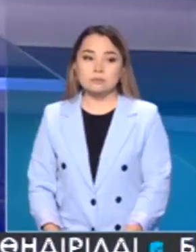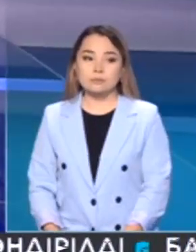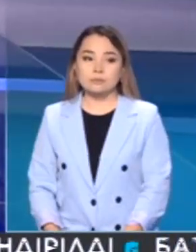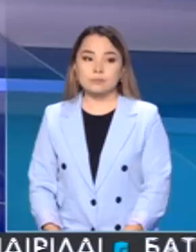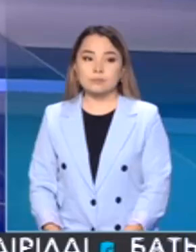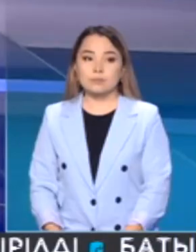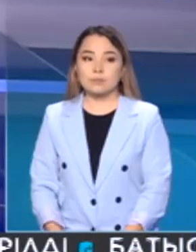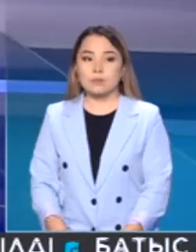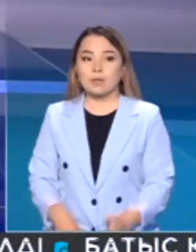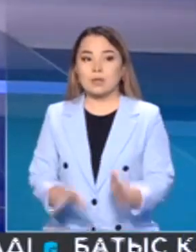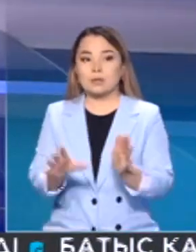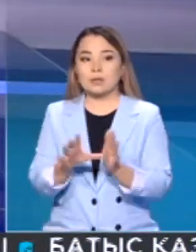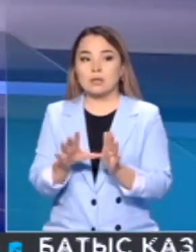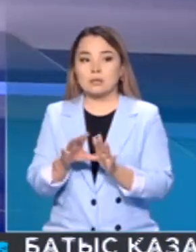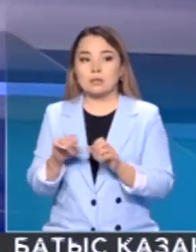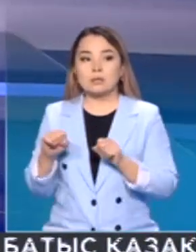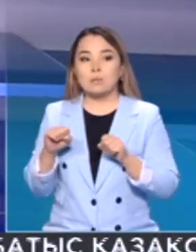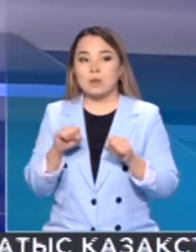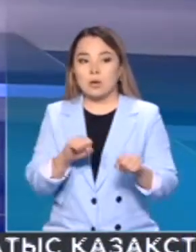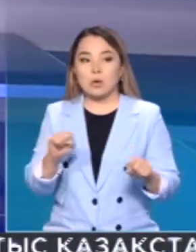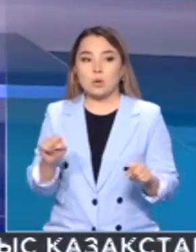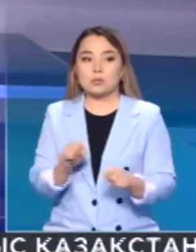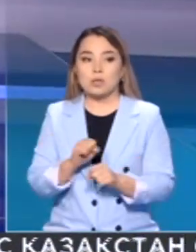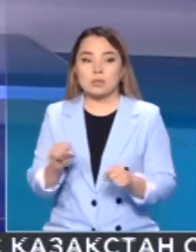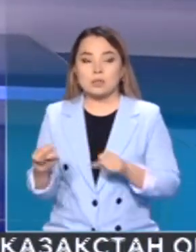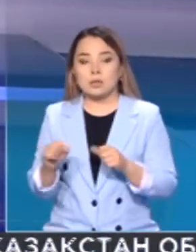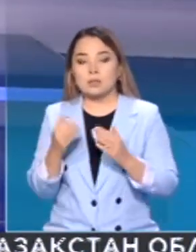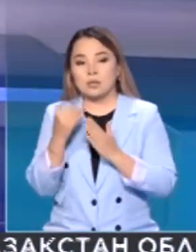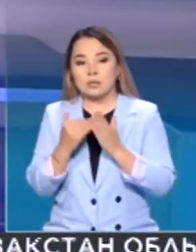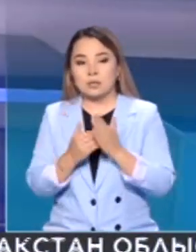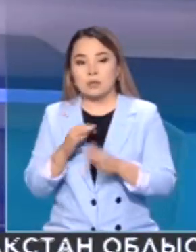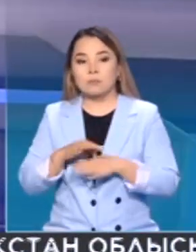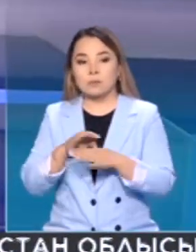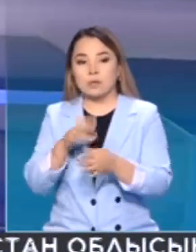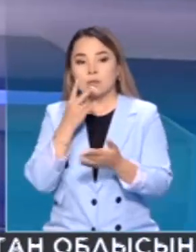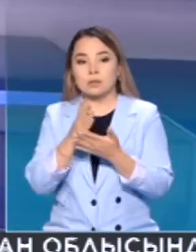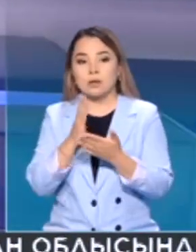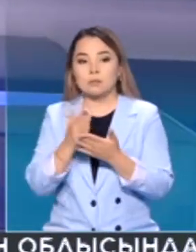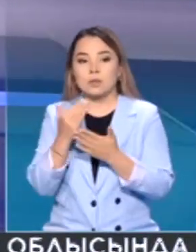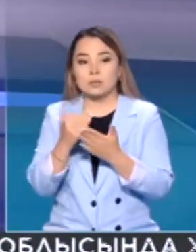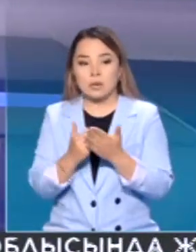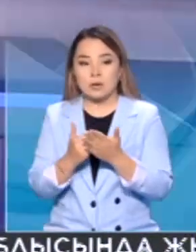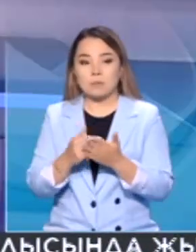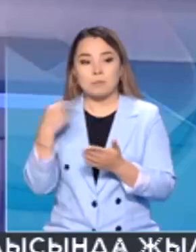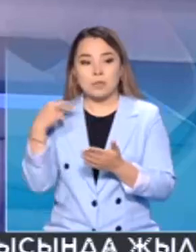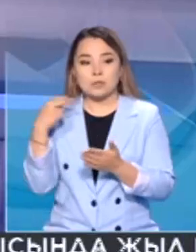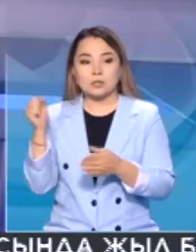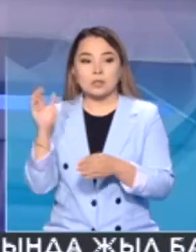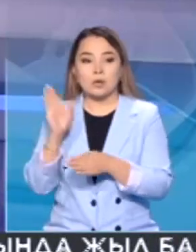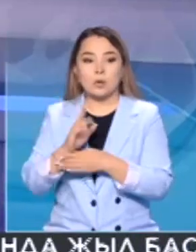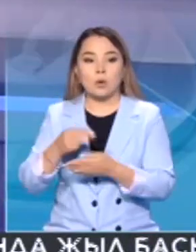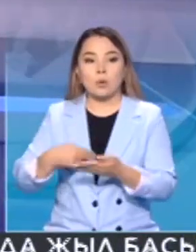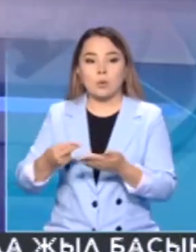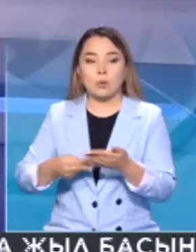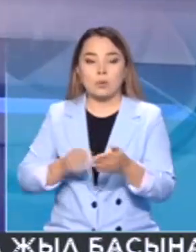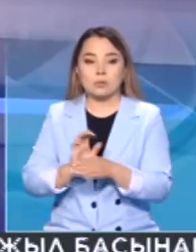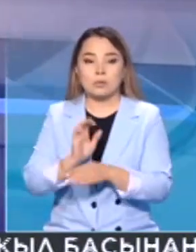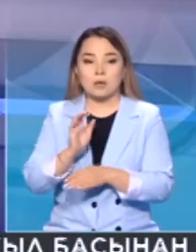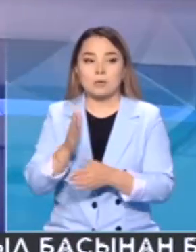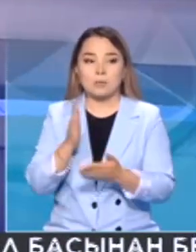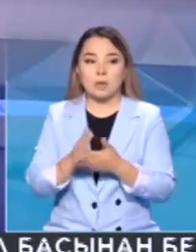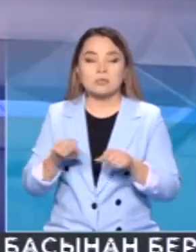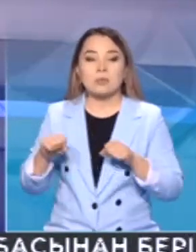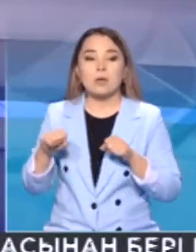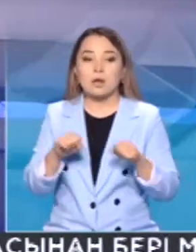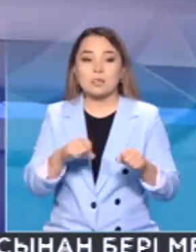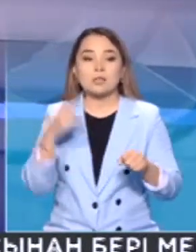Жалғастырайық, Сенат электр самокаттарының қозғалысын реттейтін заңды мақұлда президенттің қол қоюына жіберді. Құжат күшіне енсе,